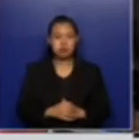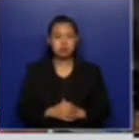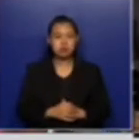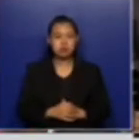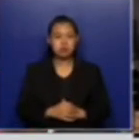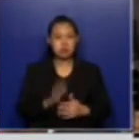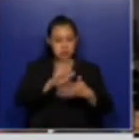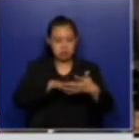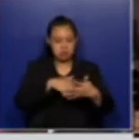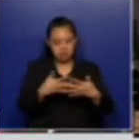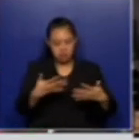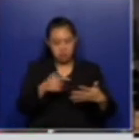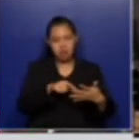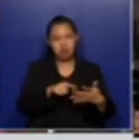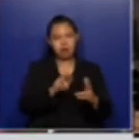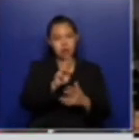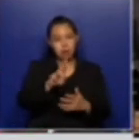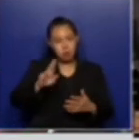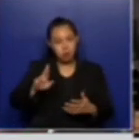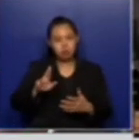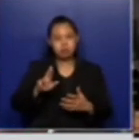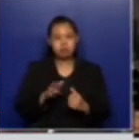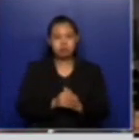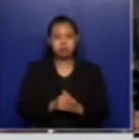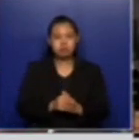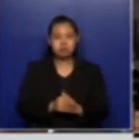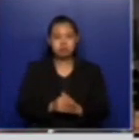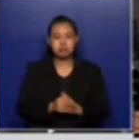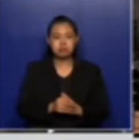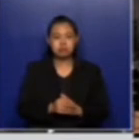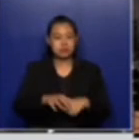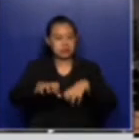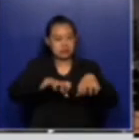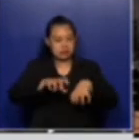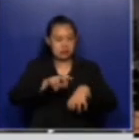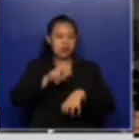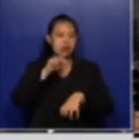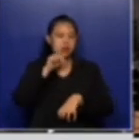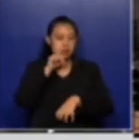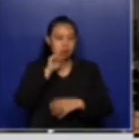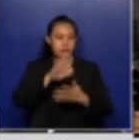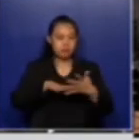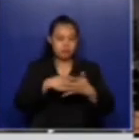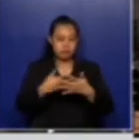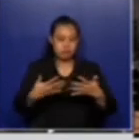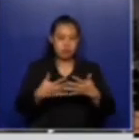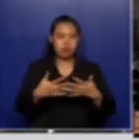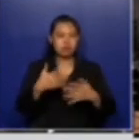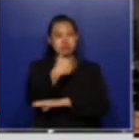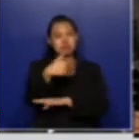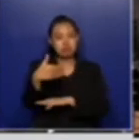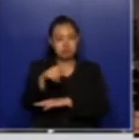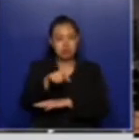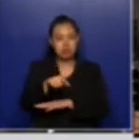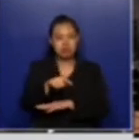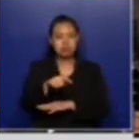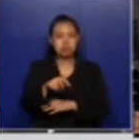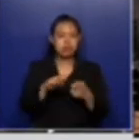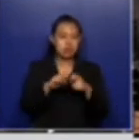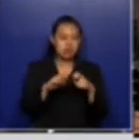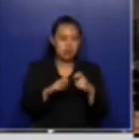ามีระบบในการที่จะจัดการตามยุทธศาสตร์ของประเทศเพื่อแก้ไขปัญหาความยาก